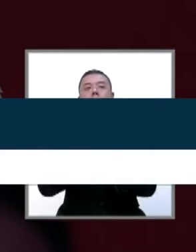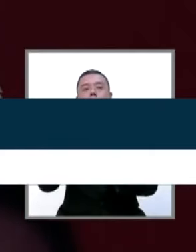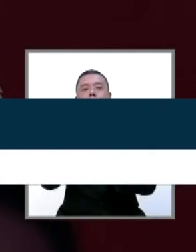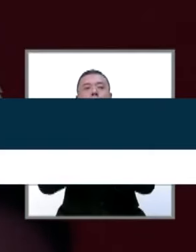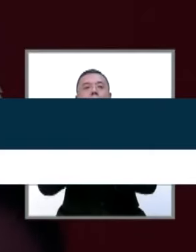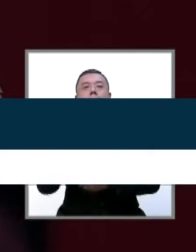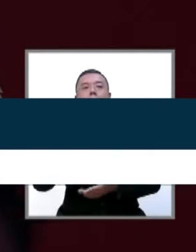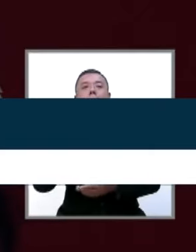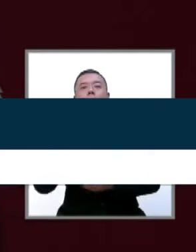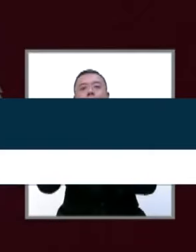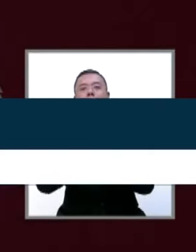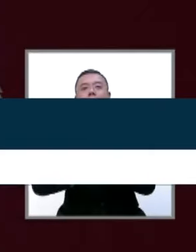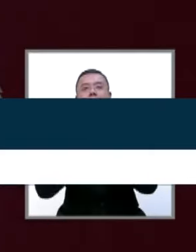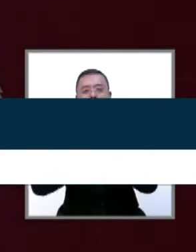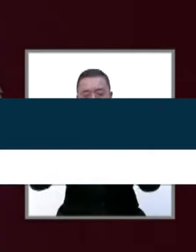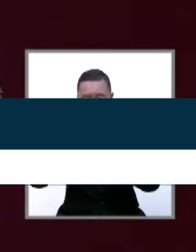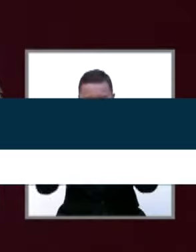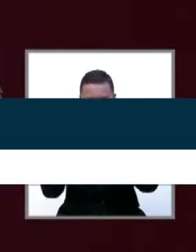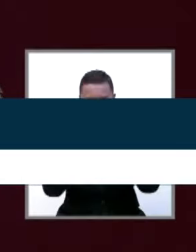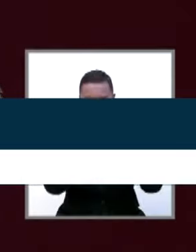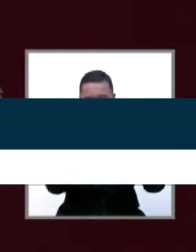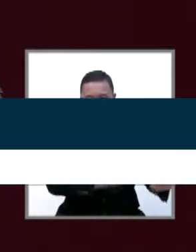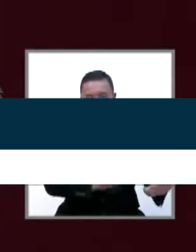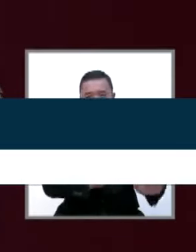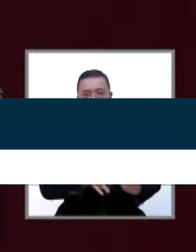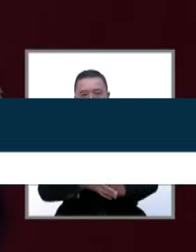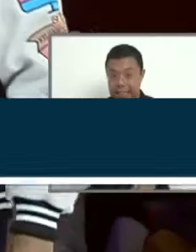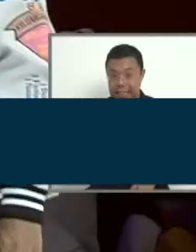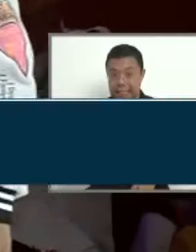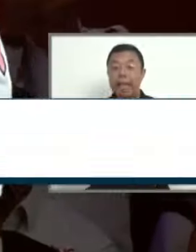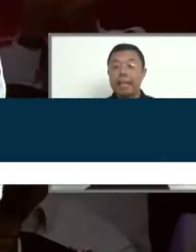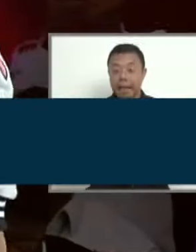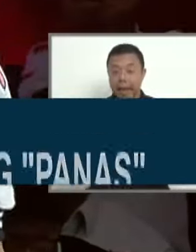penting ini bukan catatan Mahkamah Konstitusi.